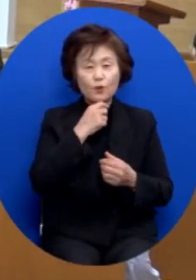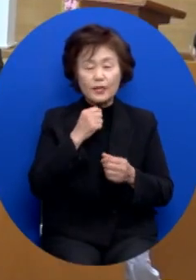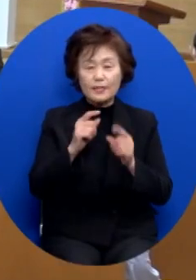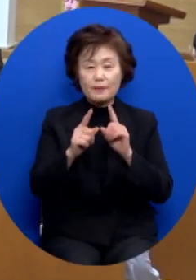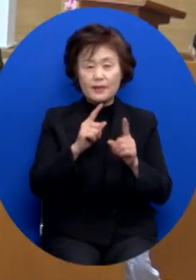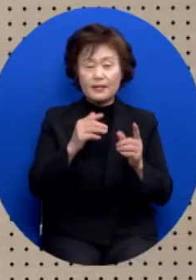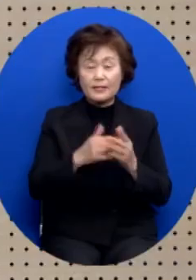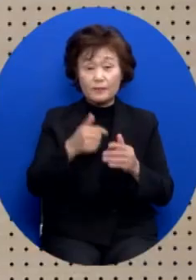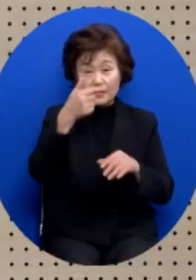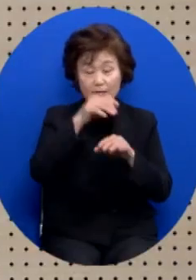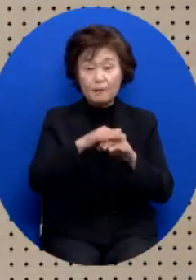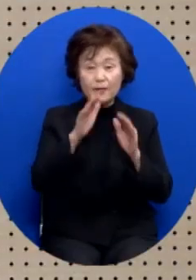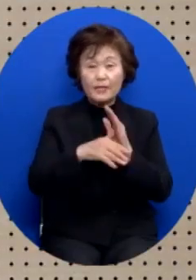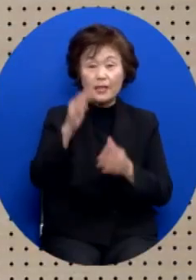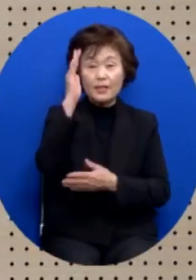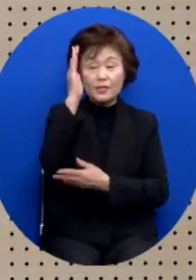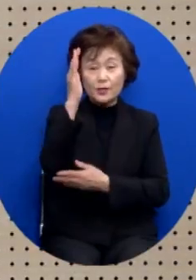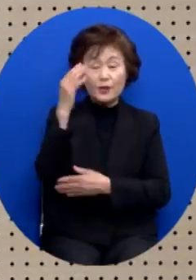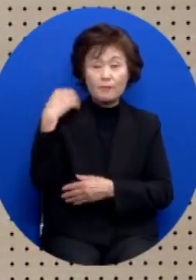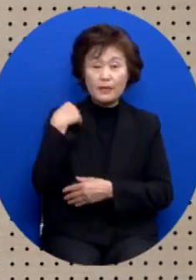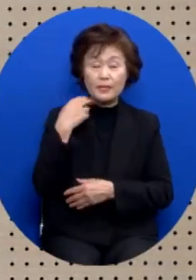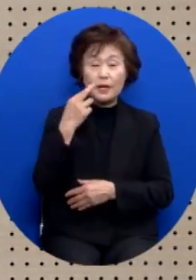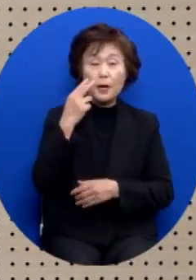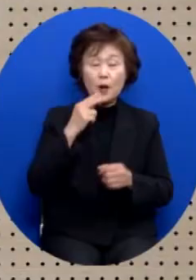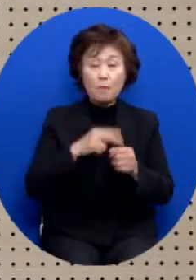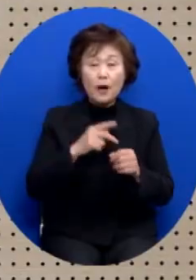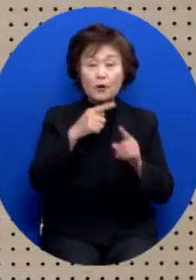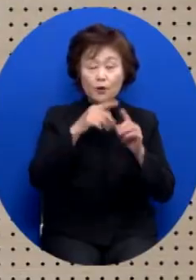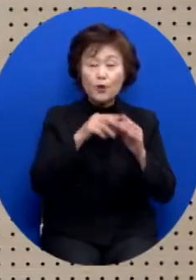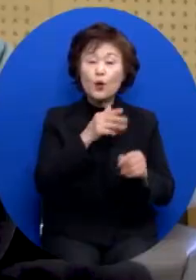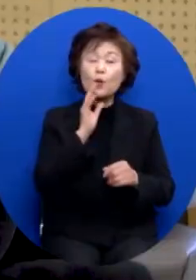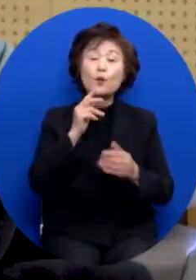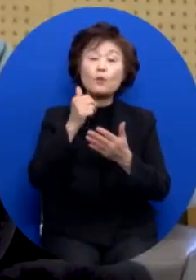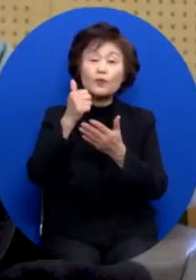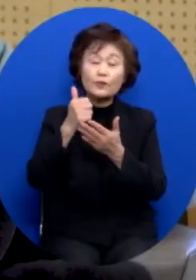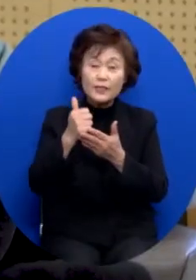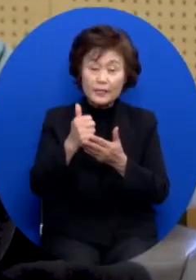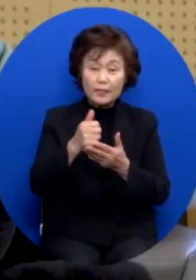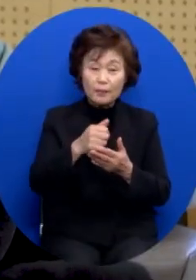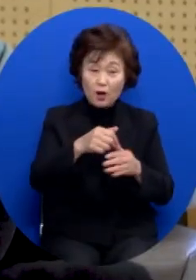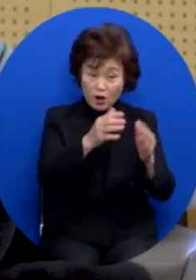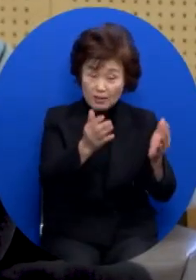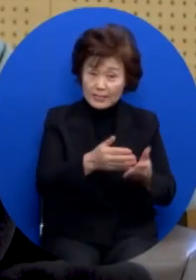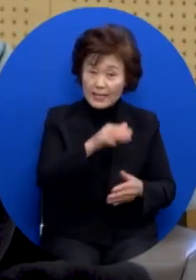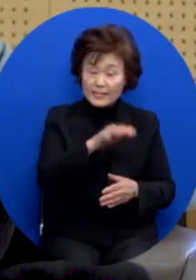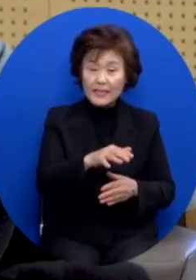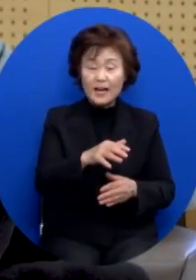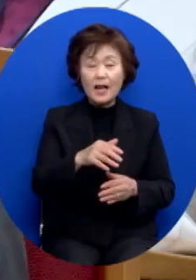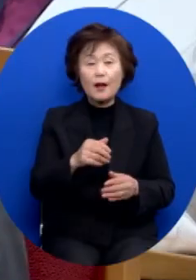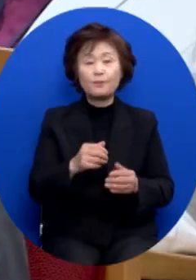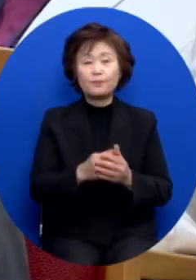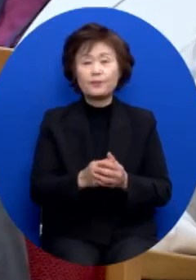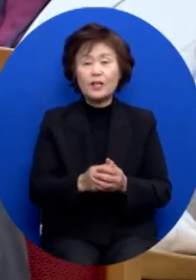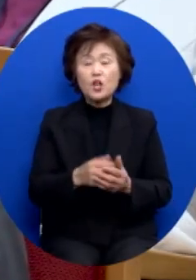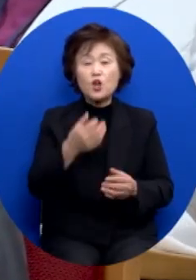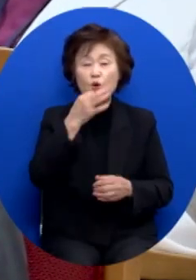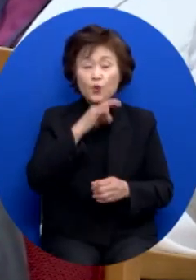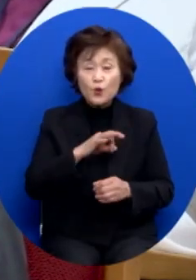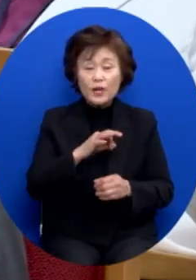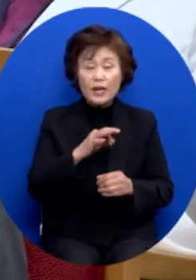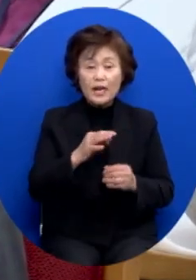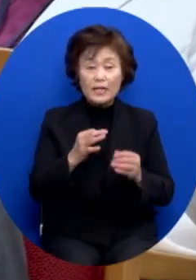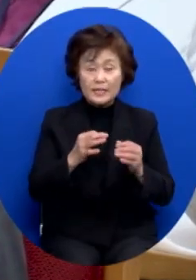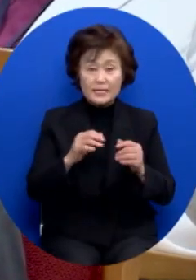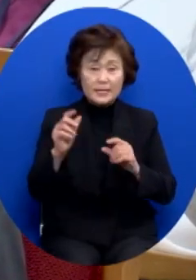예배에서 설교를 한 바울 교회 원파 원로 목사는 소산이 사람을 살리고 유익하게 하는 역사를 많이 일으키길